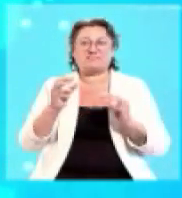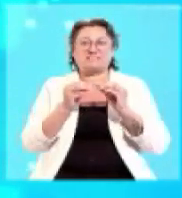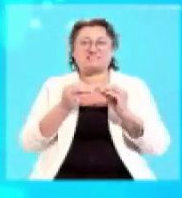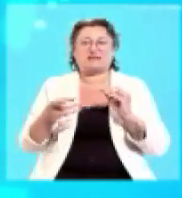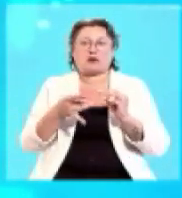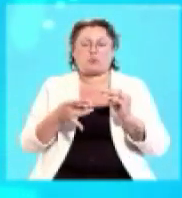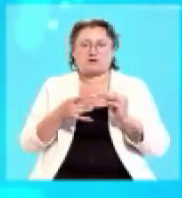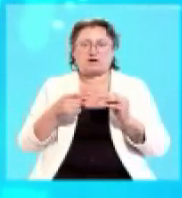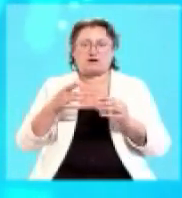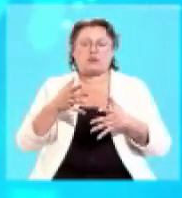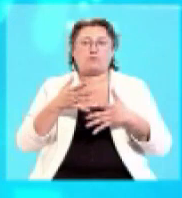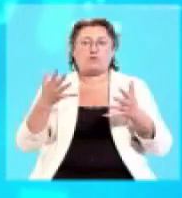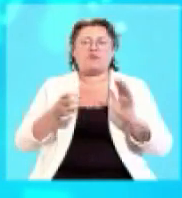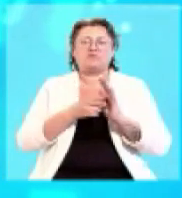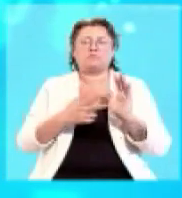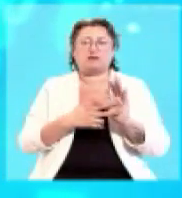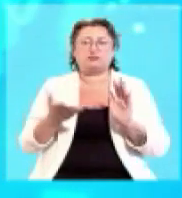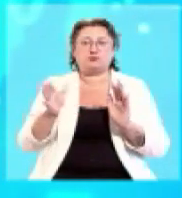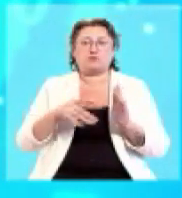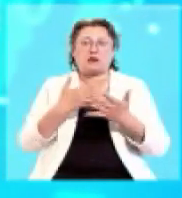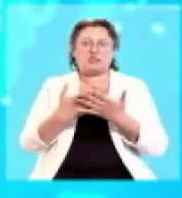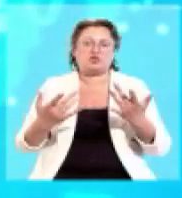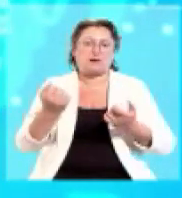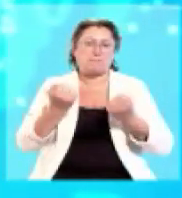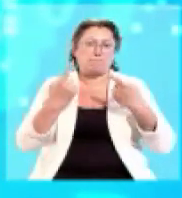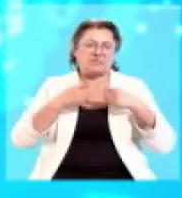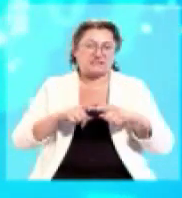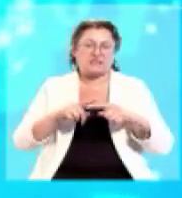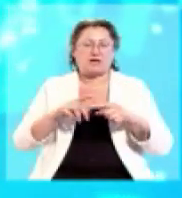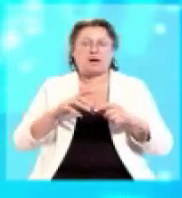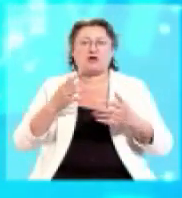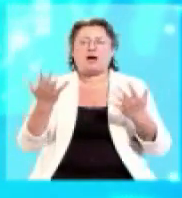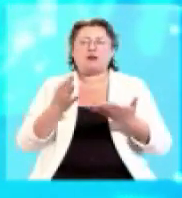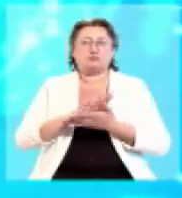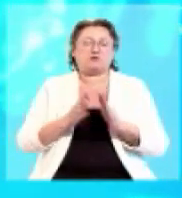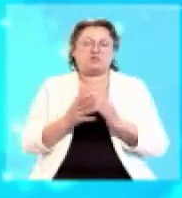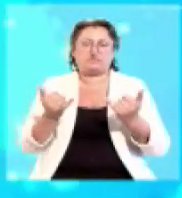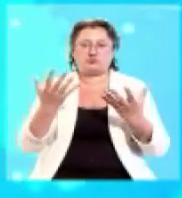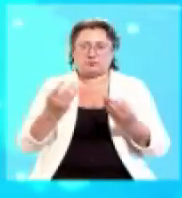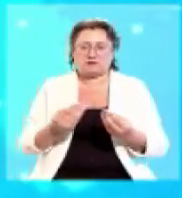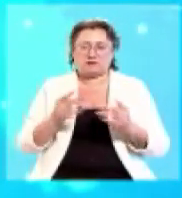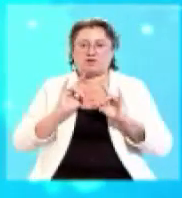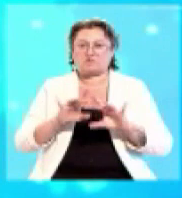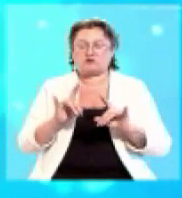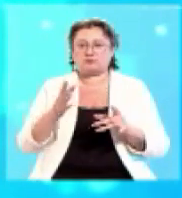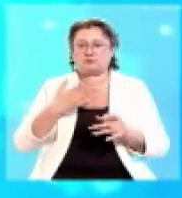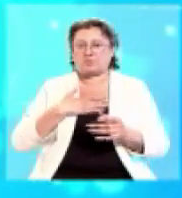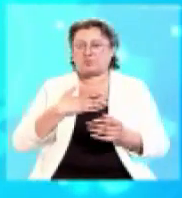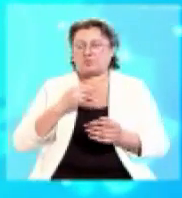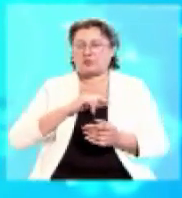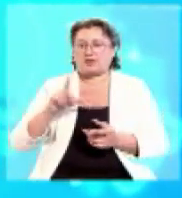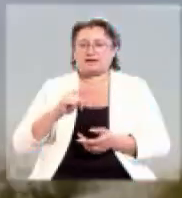районах. Задействовано более 18 единиц различной техники. Какова ситуация на сегодняшний день, расскажут мои